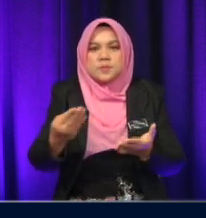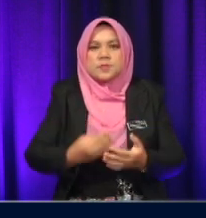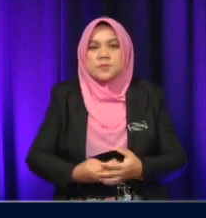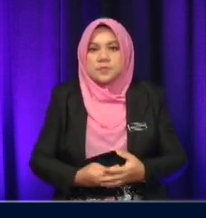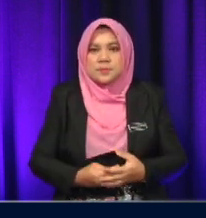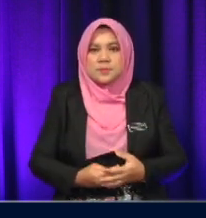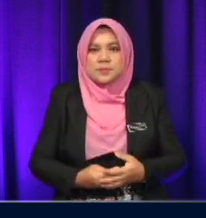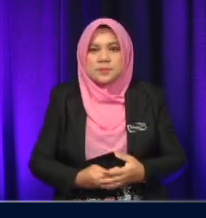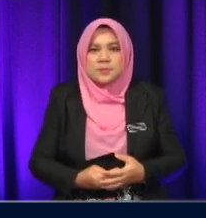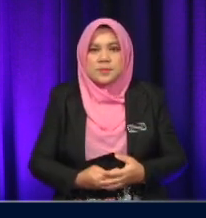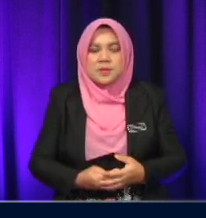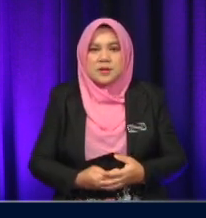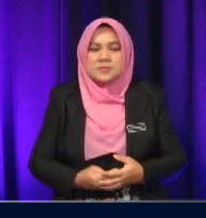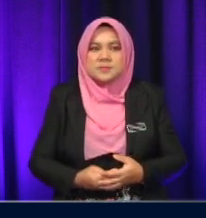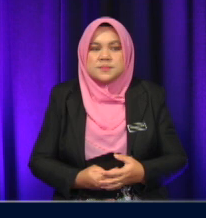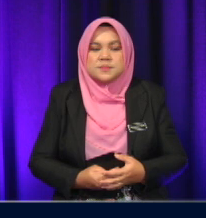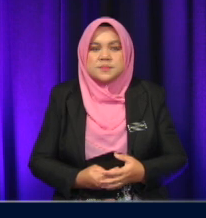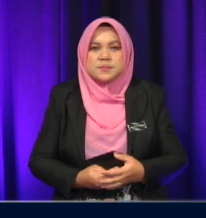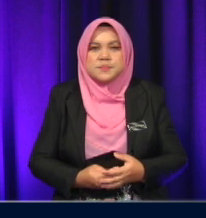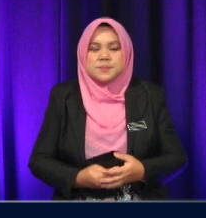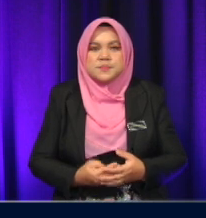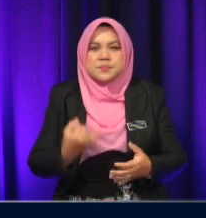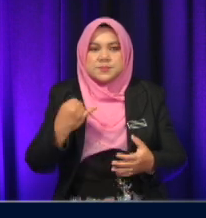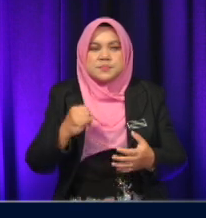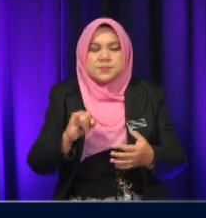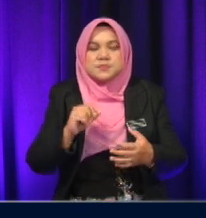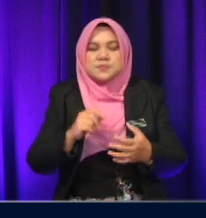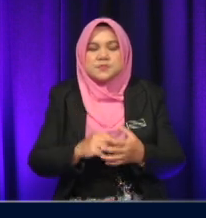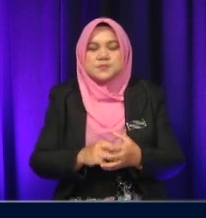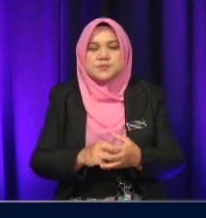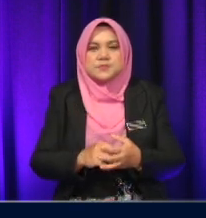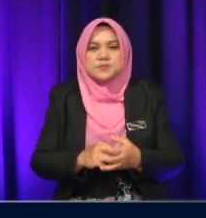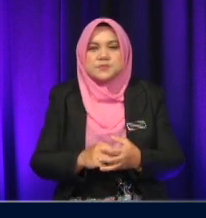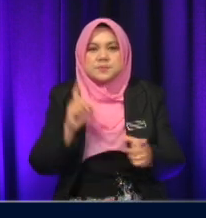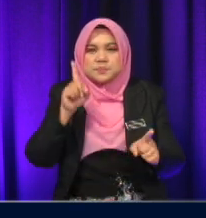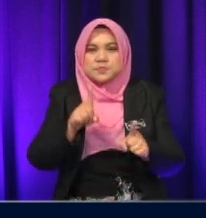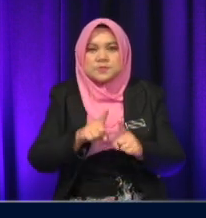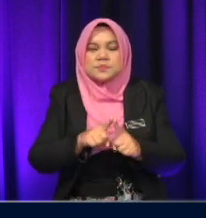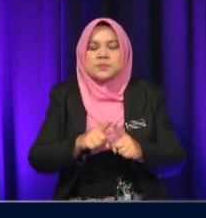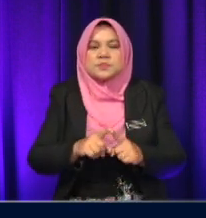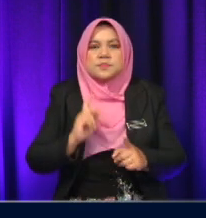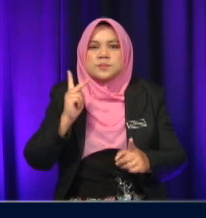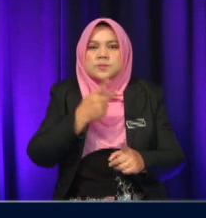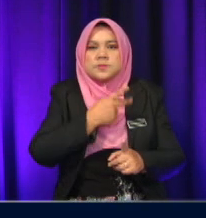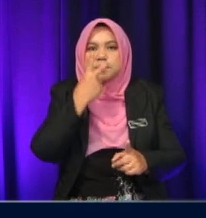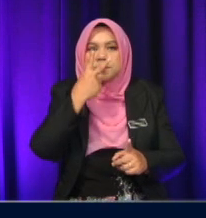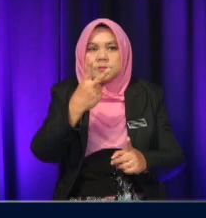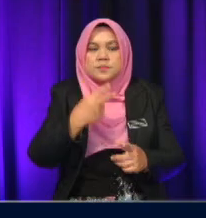kepala mak dia. Betul. Yalah, betul tak Syafika? Okey, seterusnya kita lihat